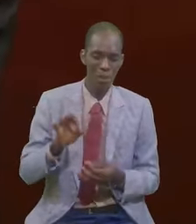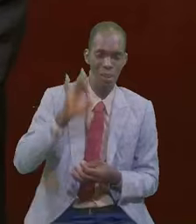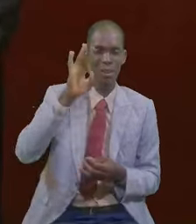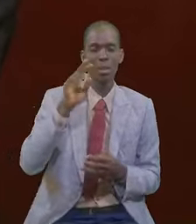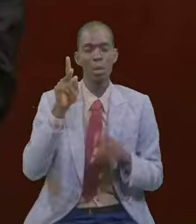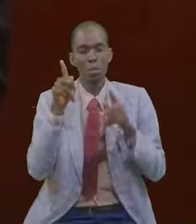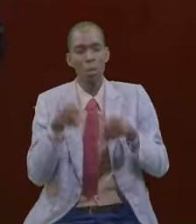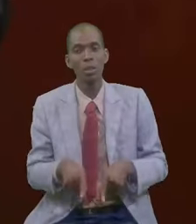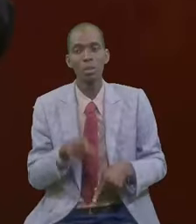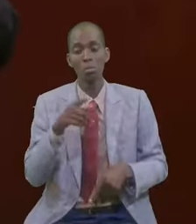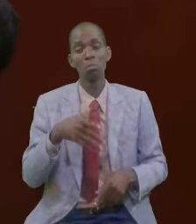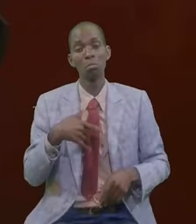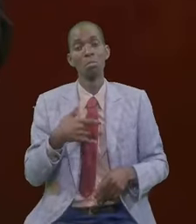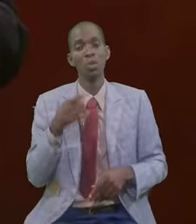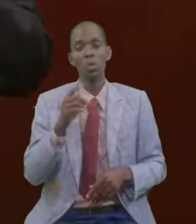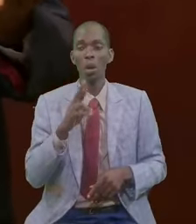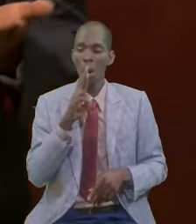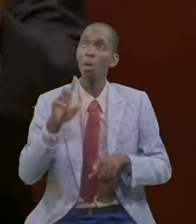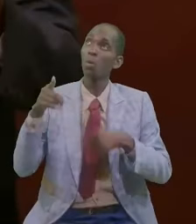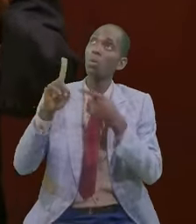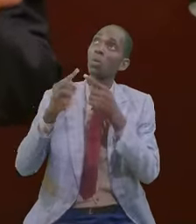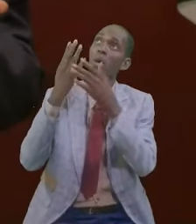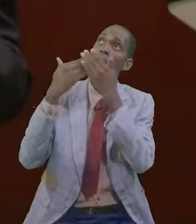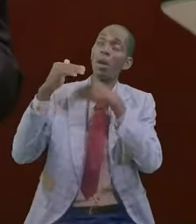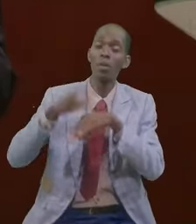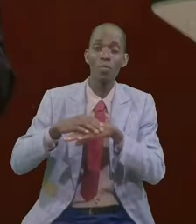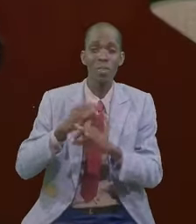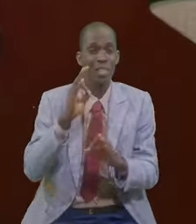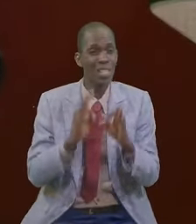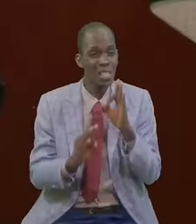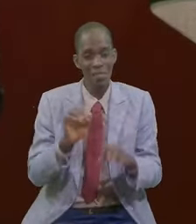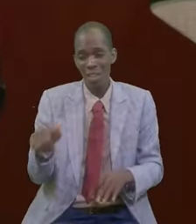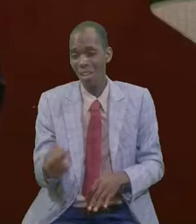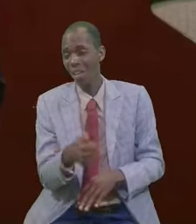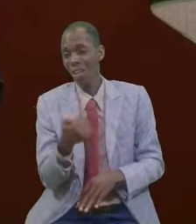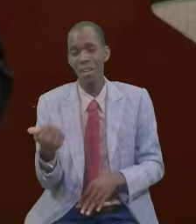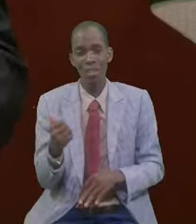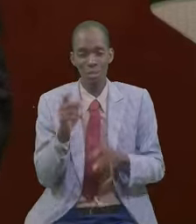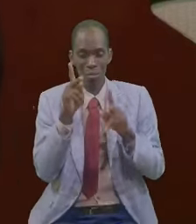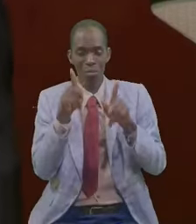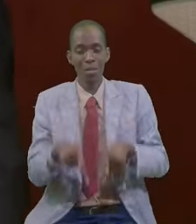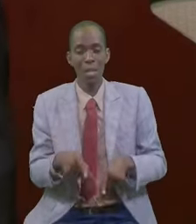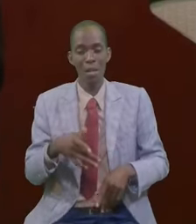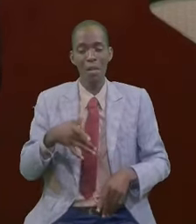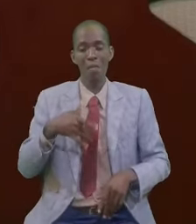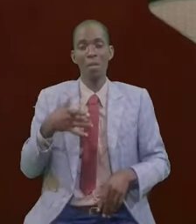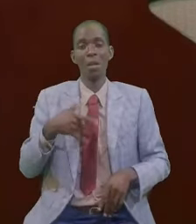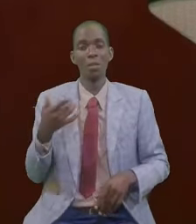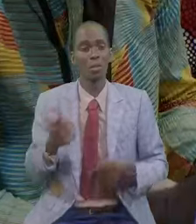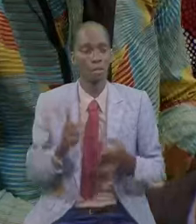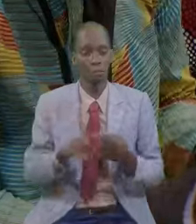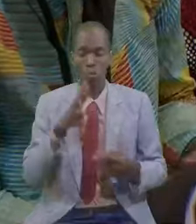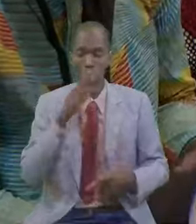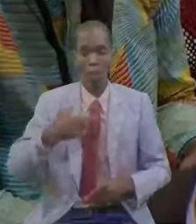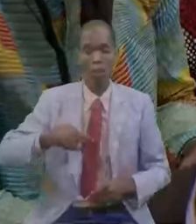Si quelqu'un croit être religieux, tu crois être religieux, que tu es dans la voie du ciel. Si quelqu'un croit